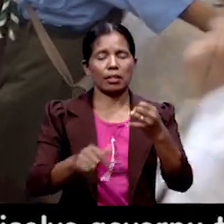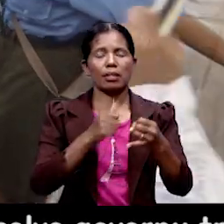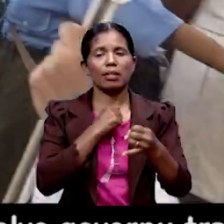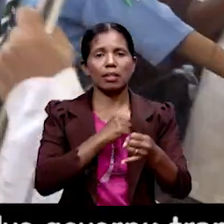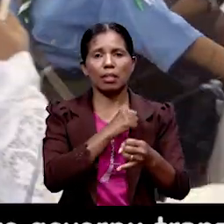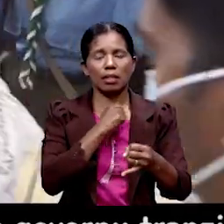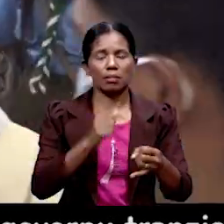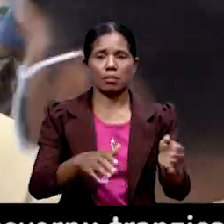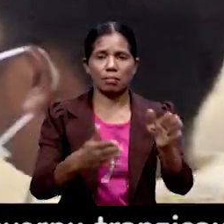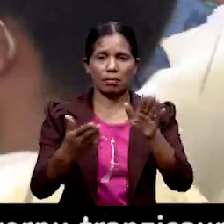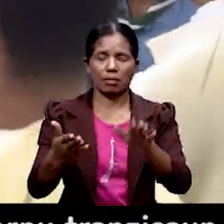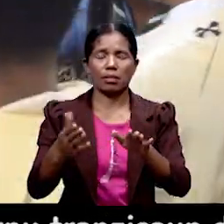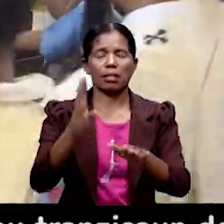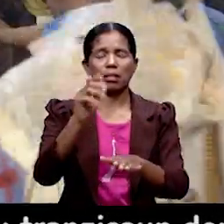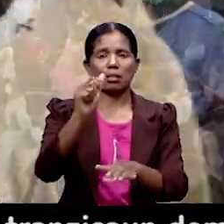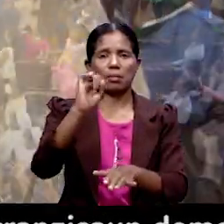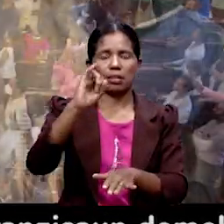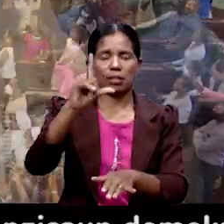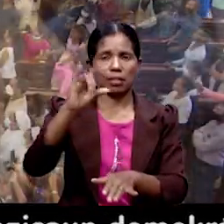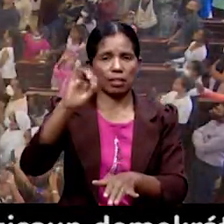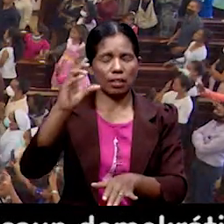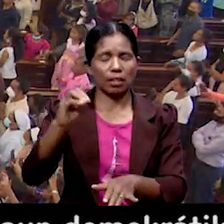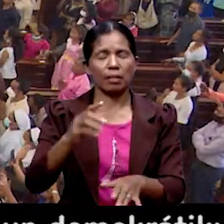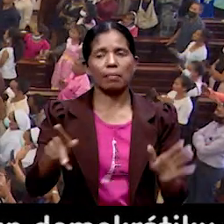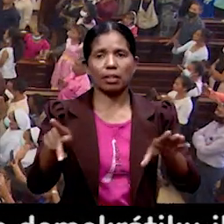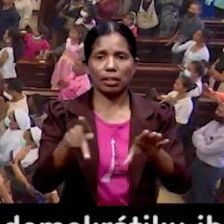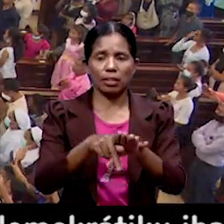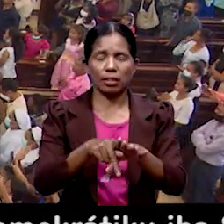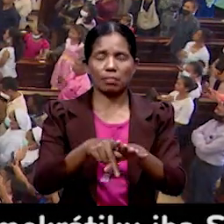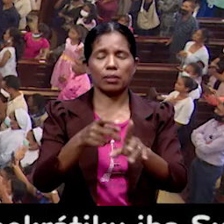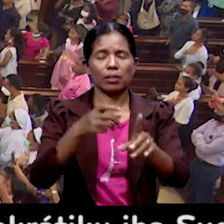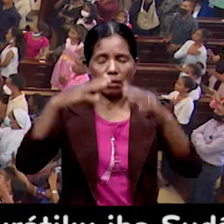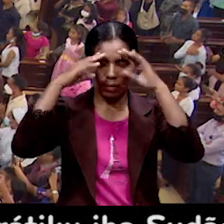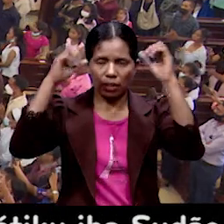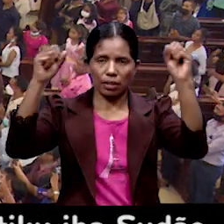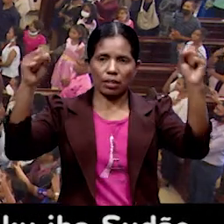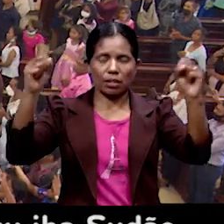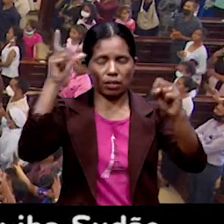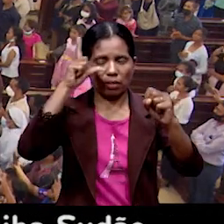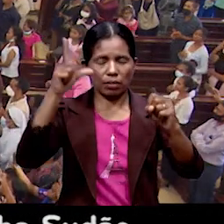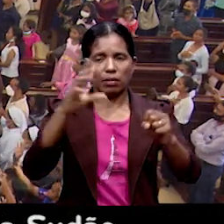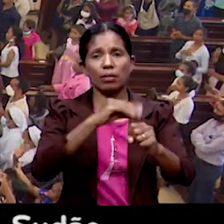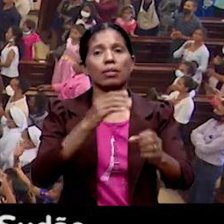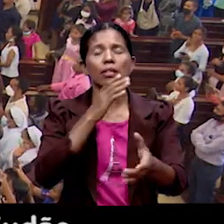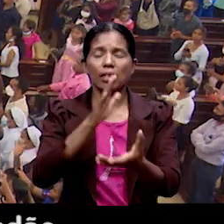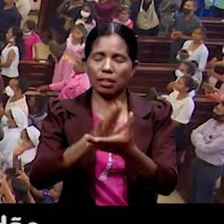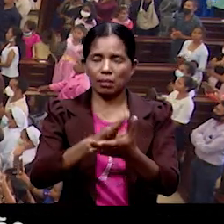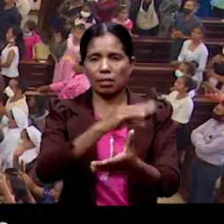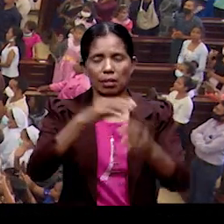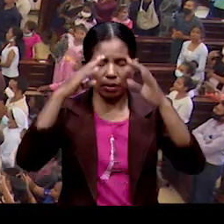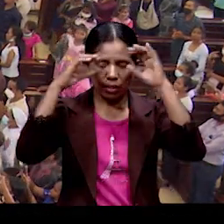do Nascimento ne, participa husi Presidente Republika honi esposa, Presidente Parlamento Nacional honi